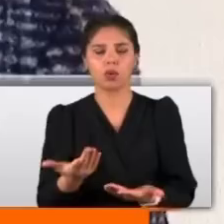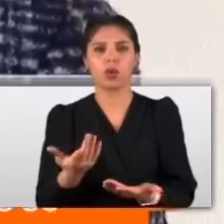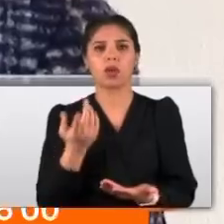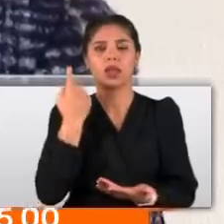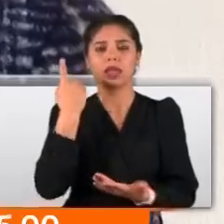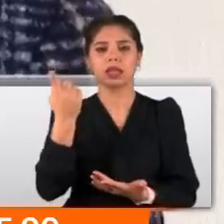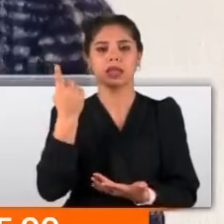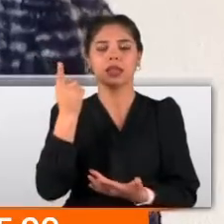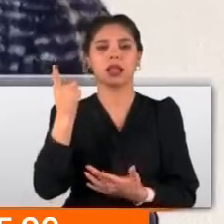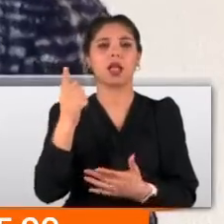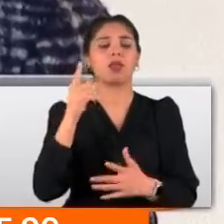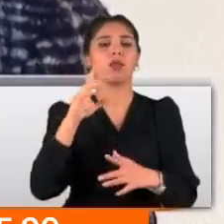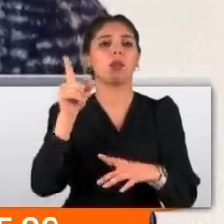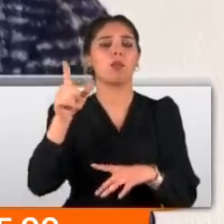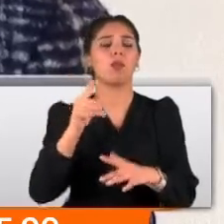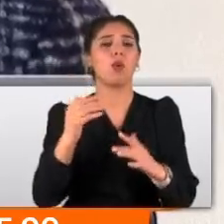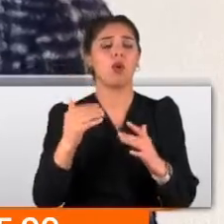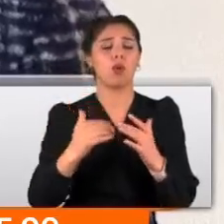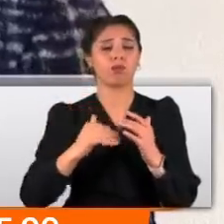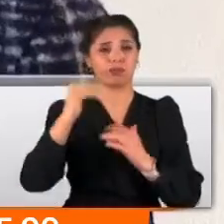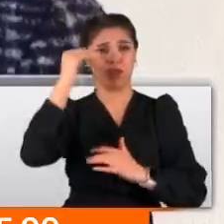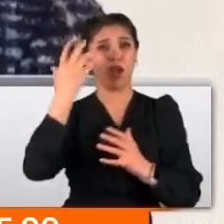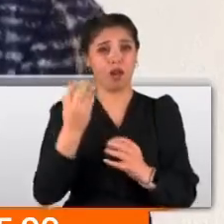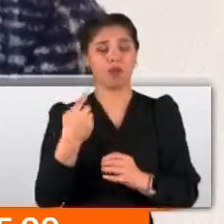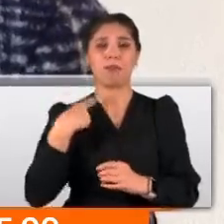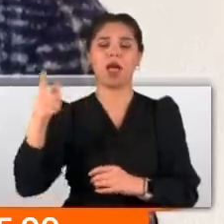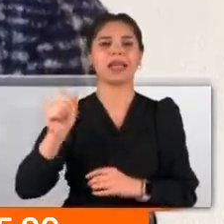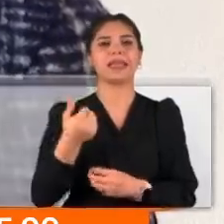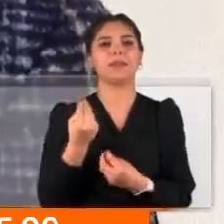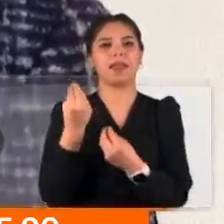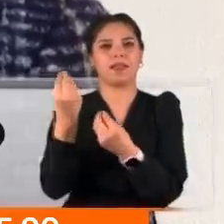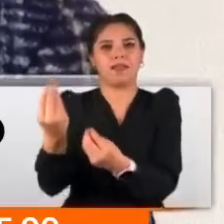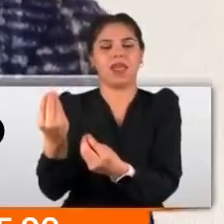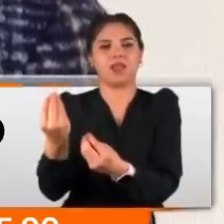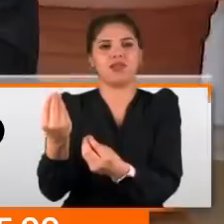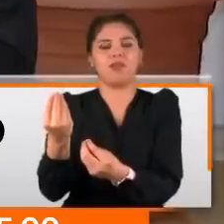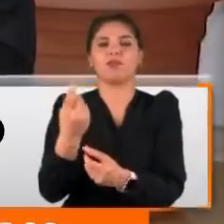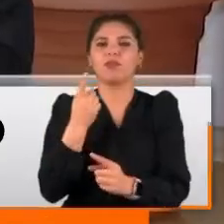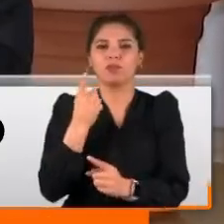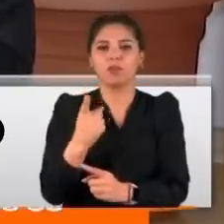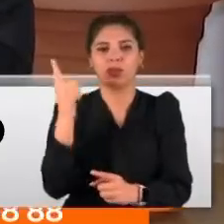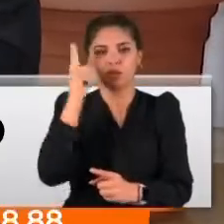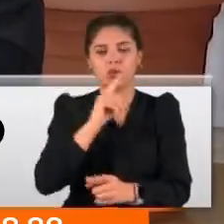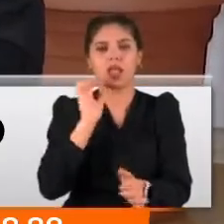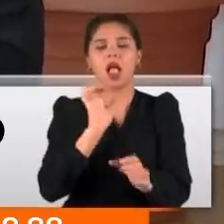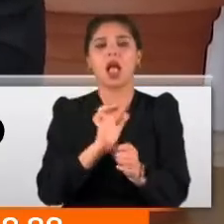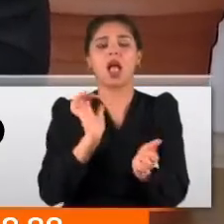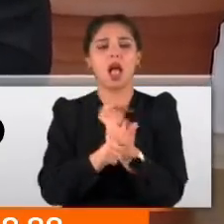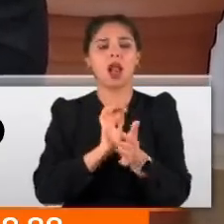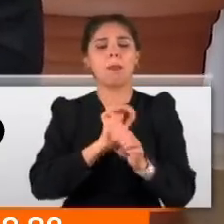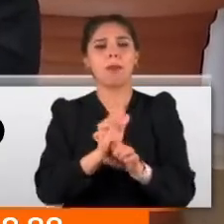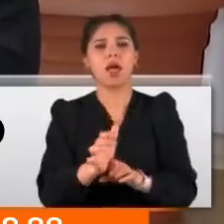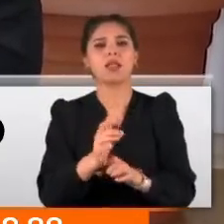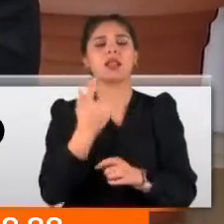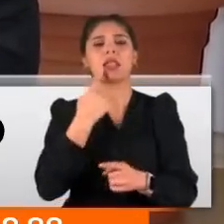bu makamı elde edersen, şu seviyede olursan ben sana değer vereceğim mesajını içerir. Şimdi aile baskısı yapılmış, şöyle olmuş,